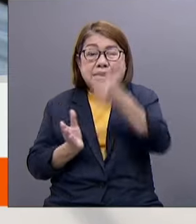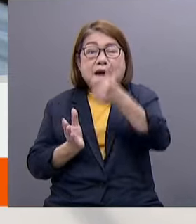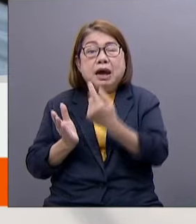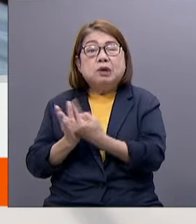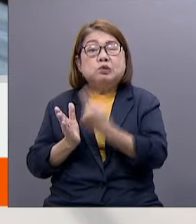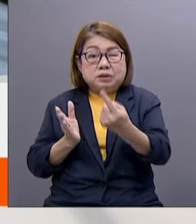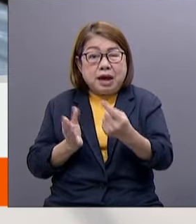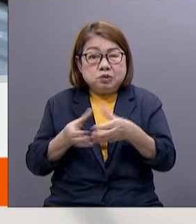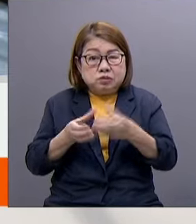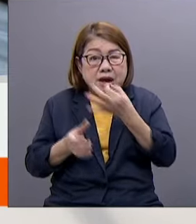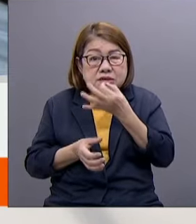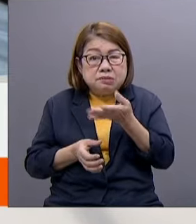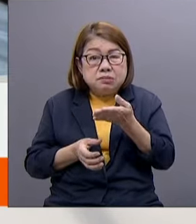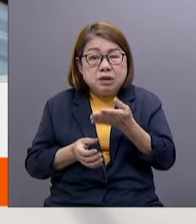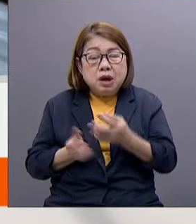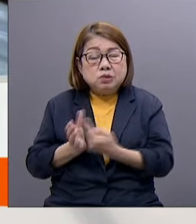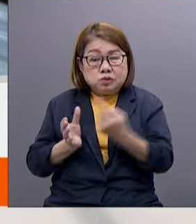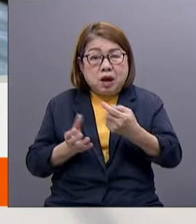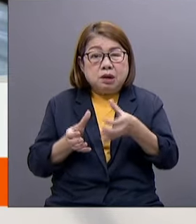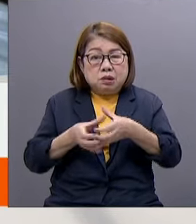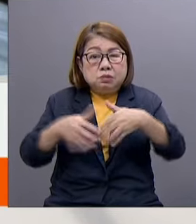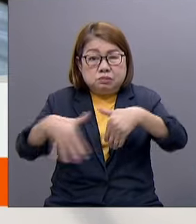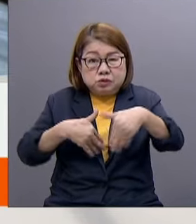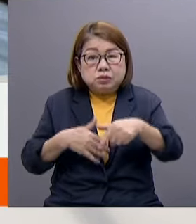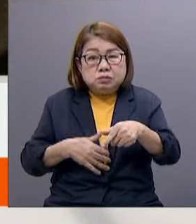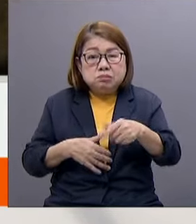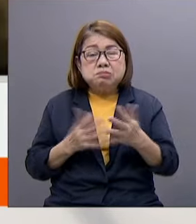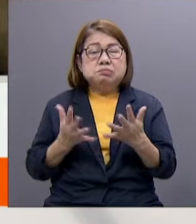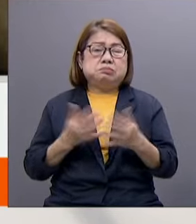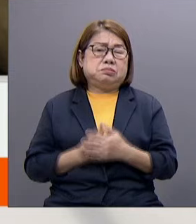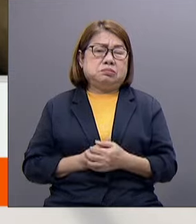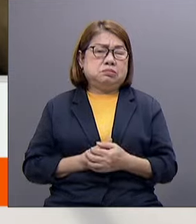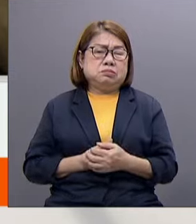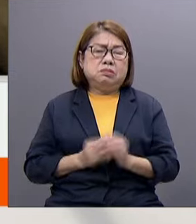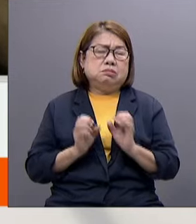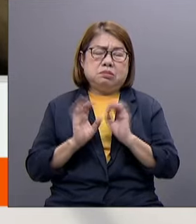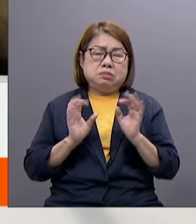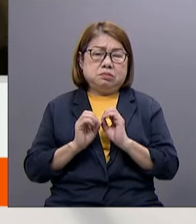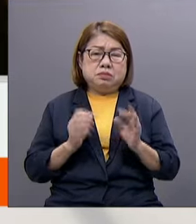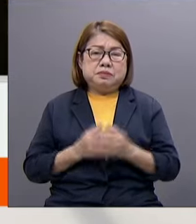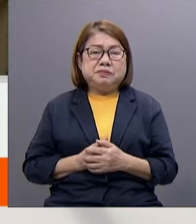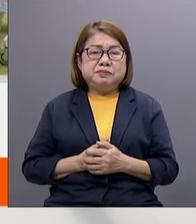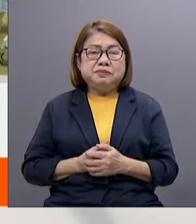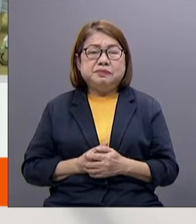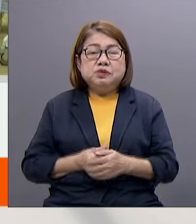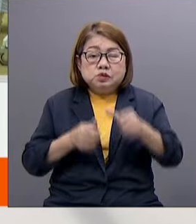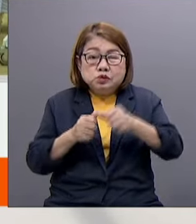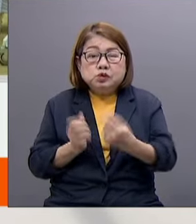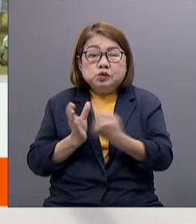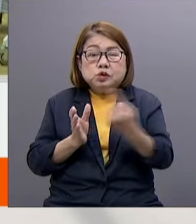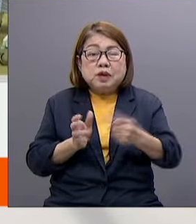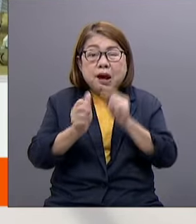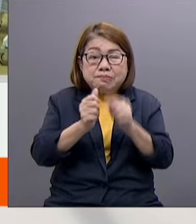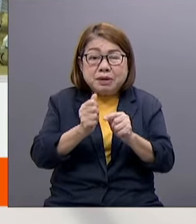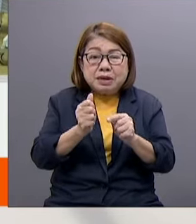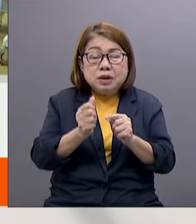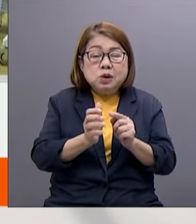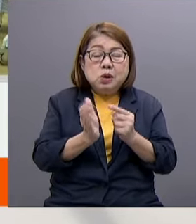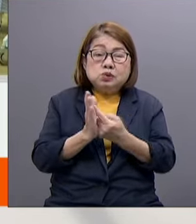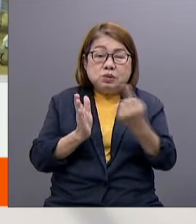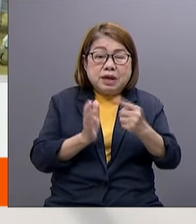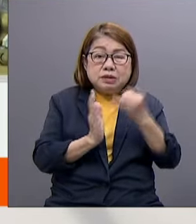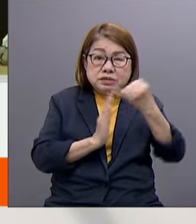ตัวแทนของประชาชนคนคนนั้นไม่ได้การันตีว่าเป็นตัวแทนของพื้นที่หรืออำเภอจังหวัดนั้นเลยเ